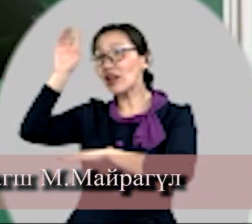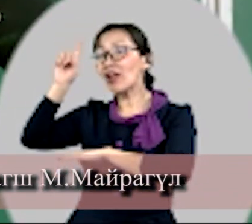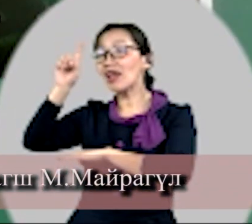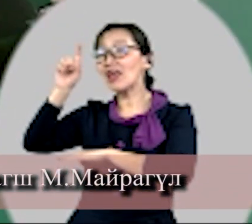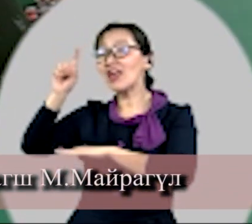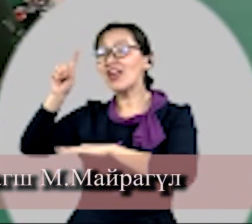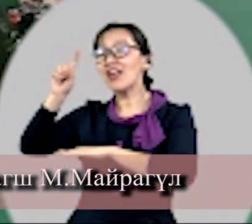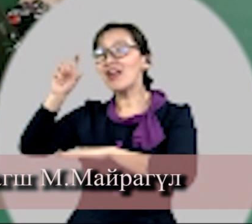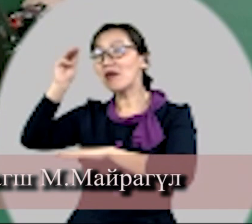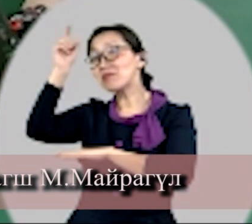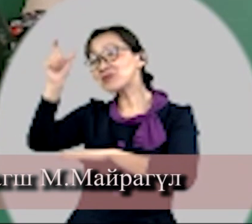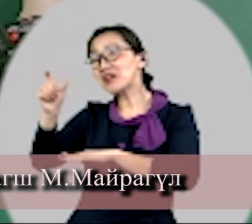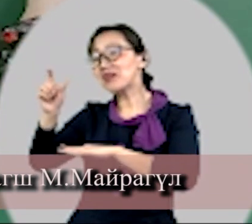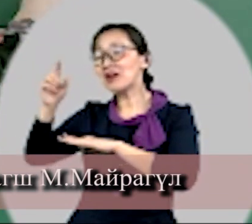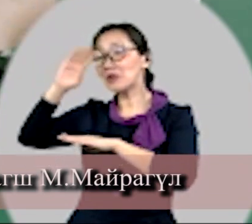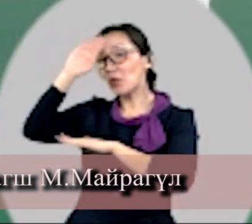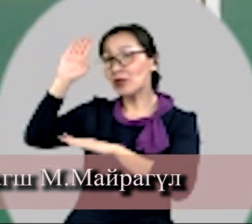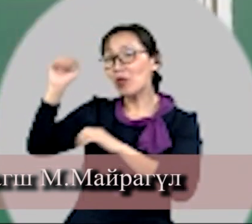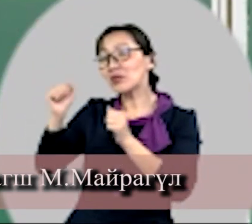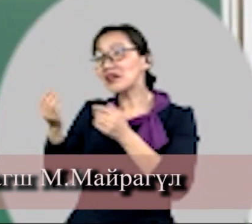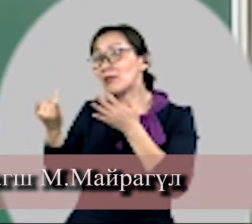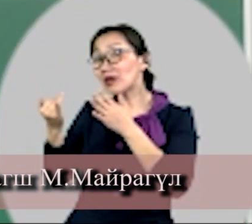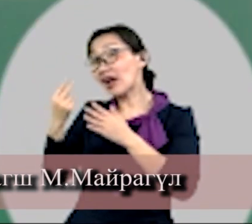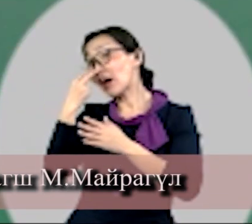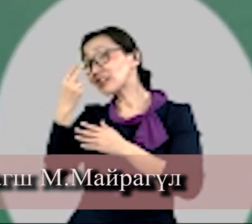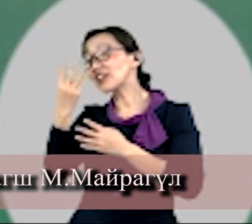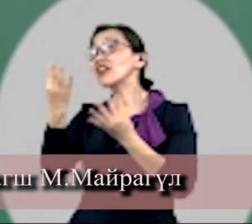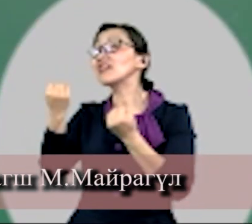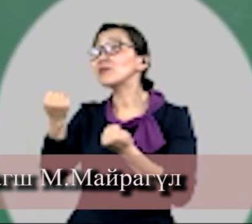Әрине, ол да 20 градус суық болатын.